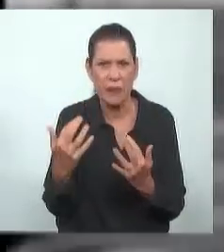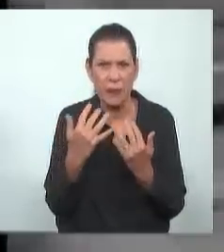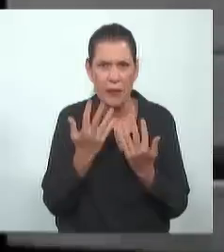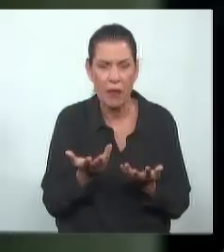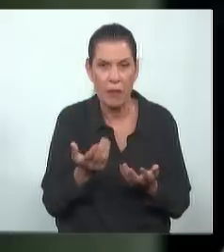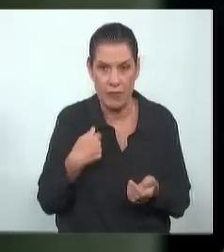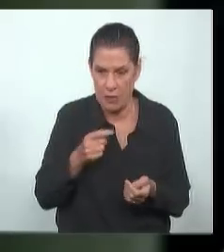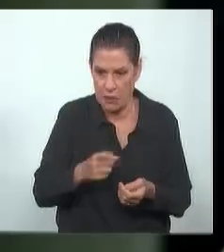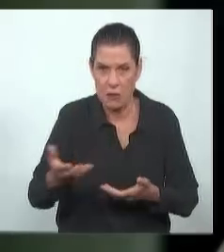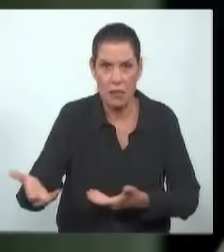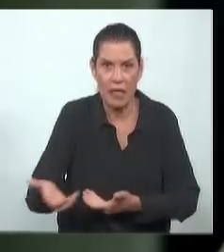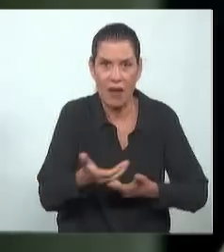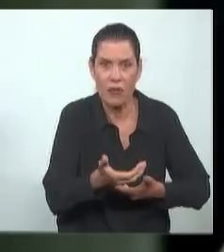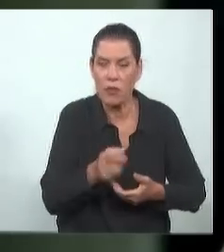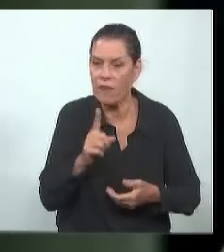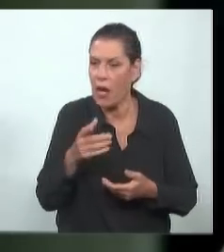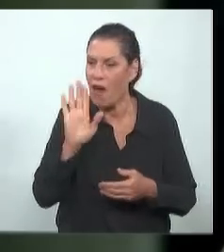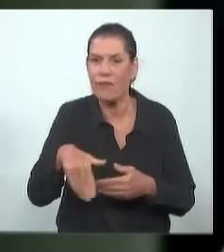אין לי אפילו סמיכות מספיק